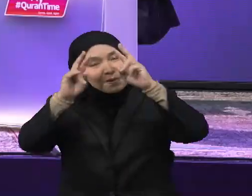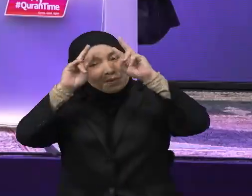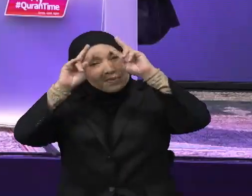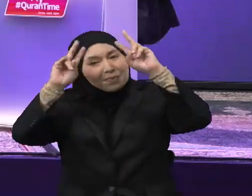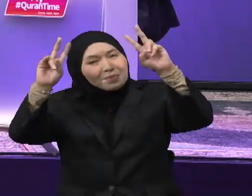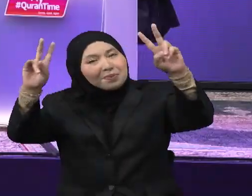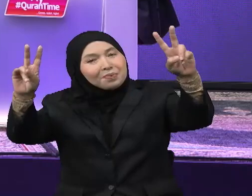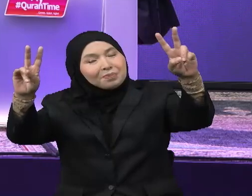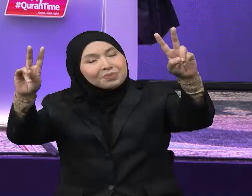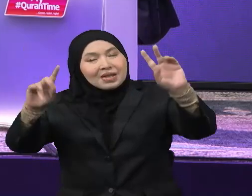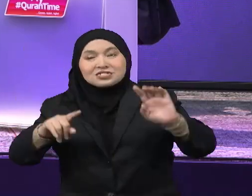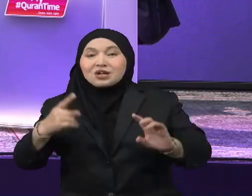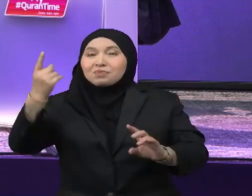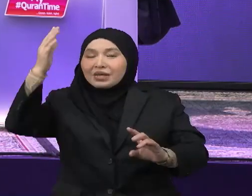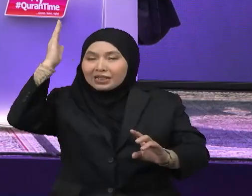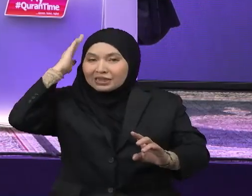Harmoni Allah